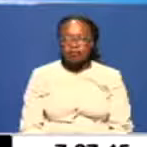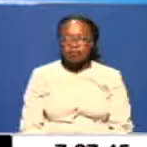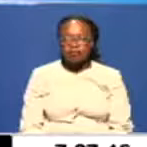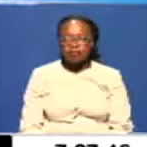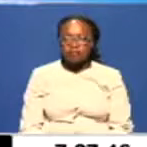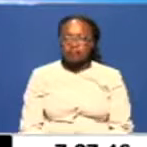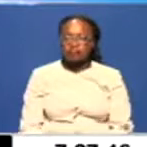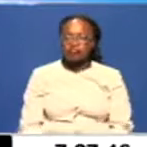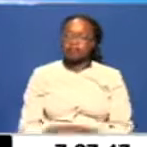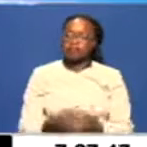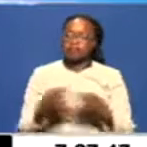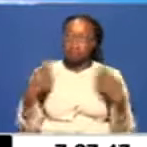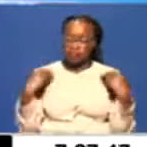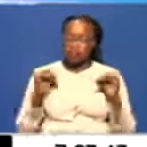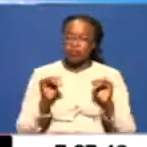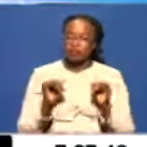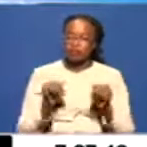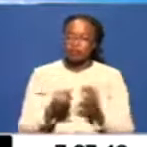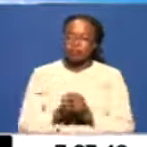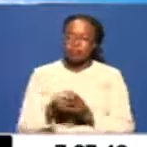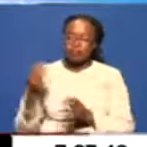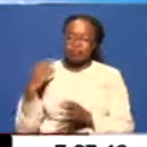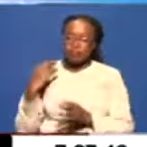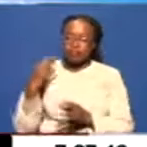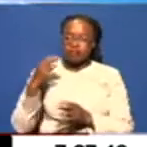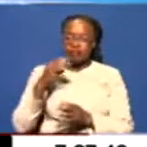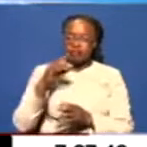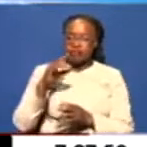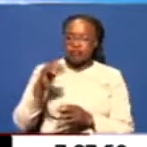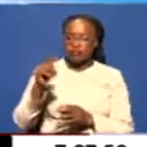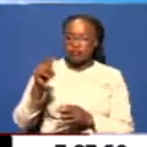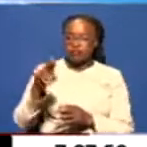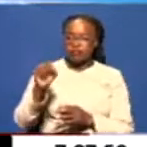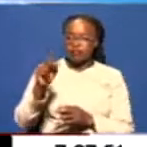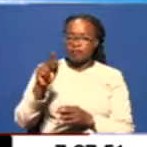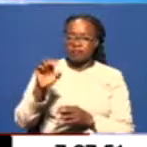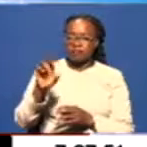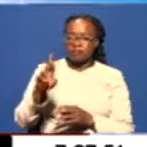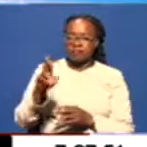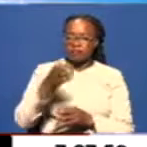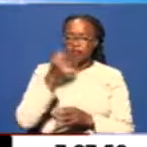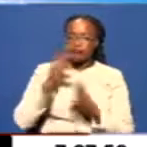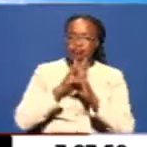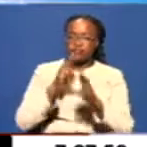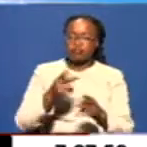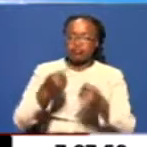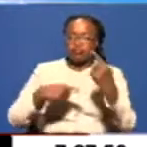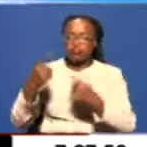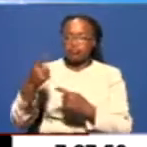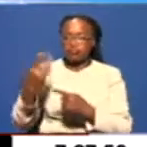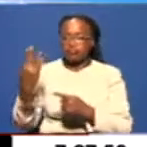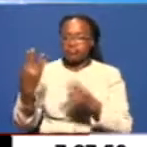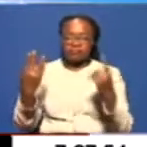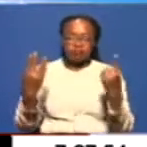Sasa tuelekee viwanjani mtazamaji, ambapo mabingwa watetezi Tusker FC waliandikisha matokeo bora baada ya kuandikisha ushindi wa mabao